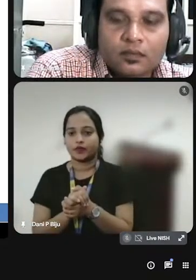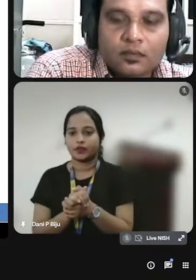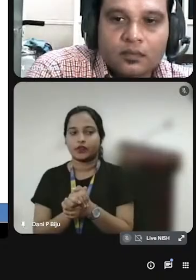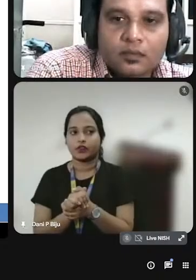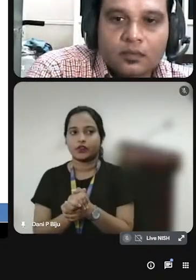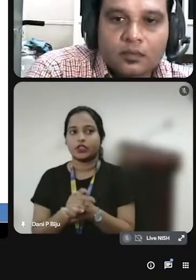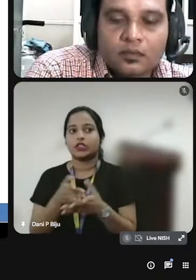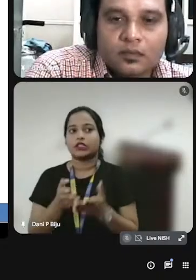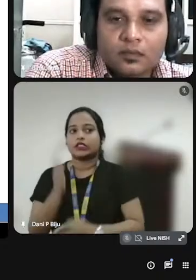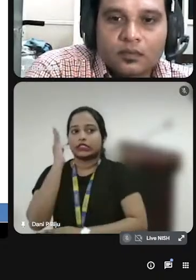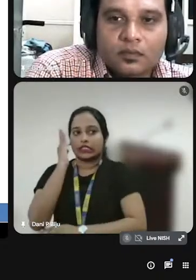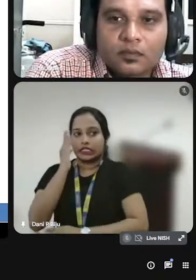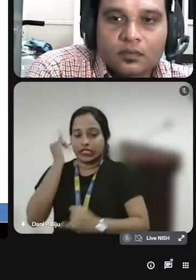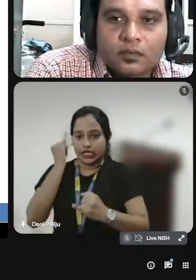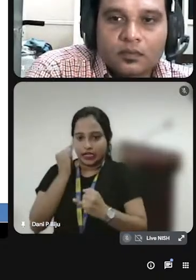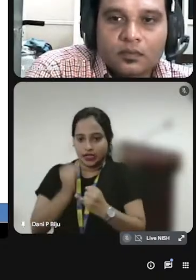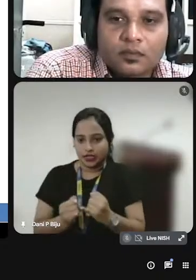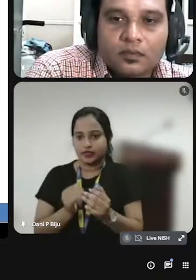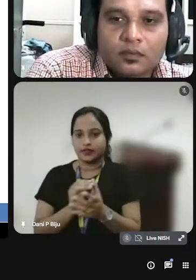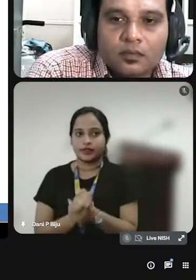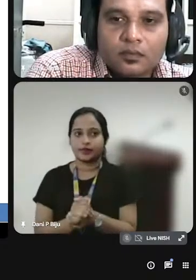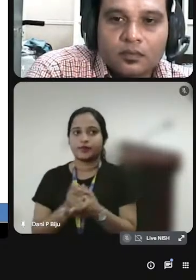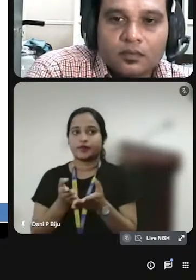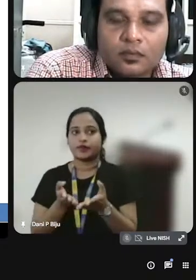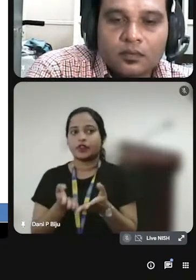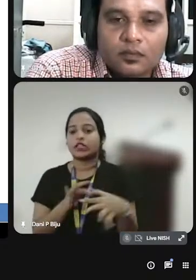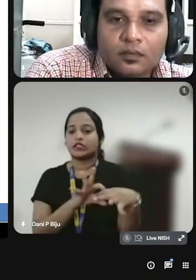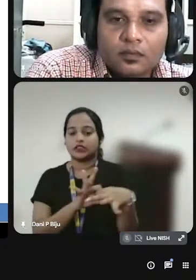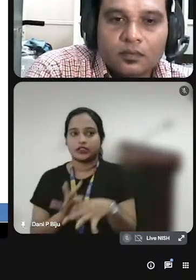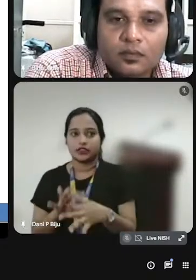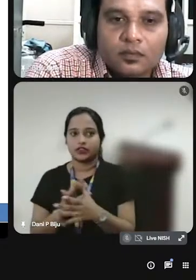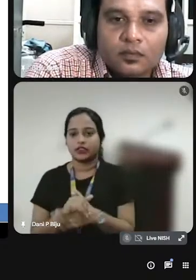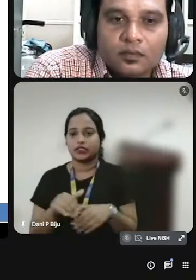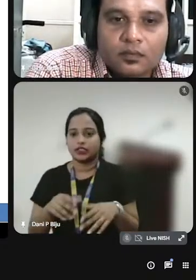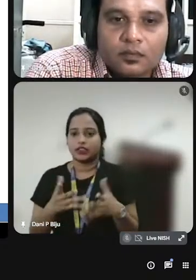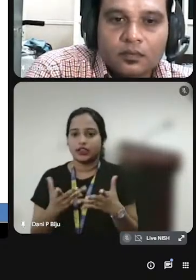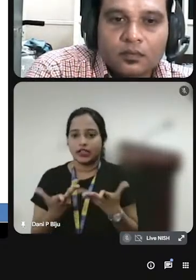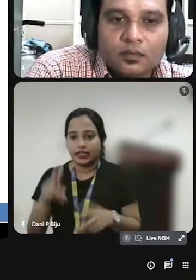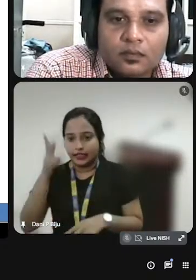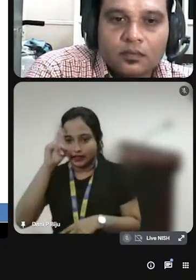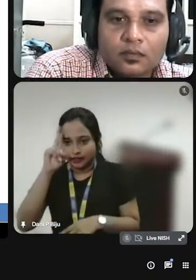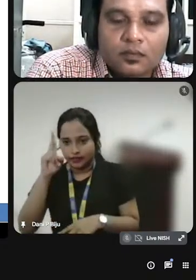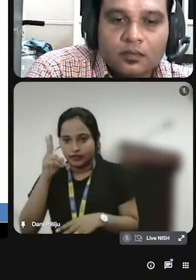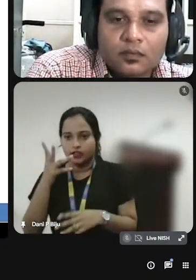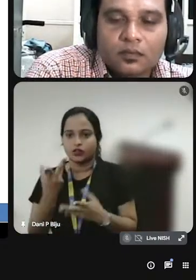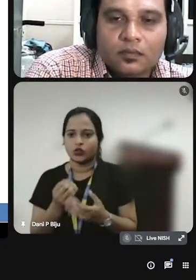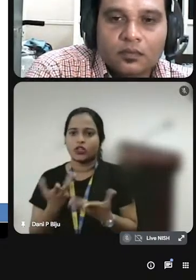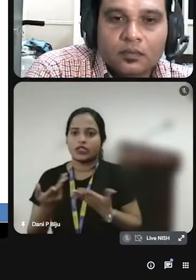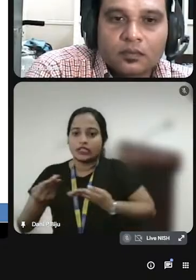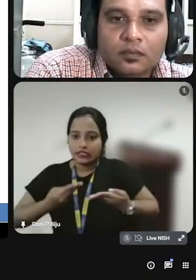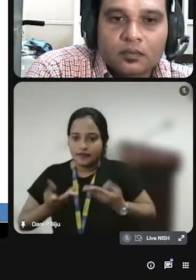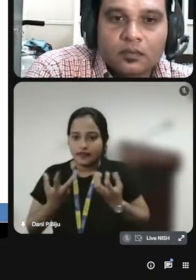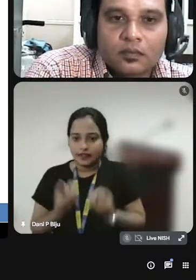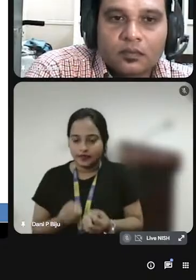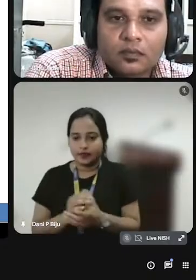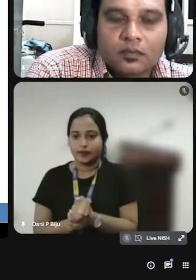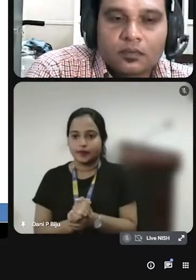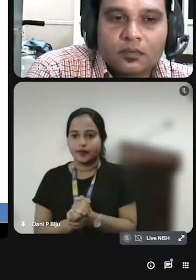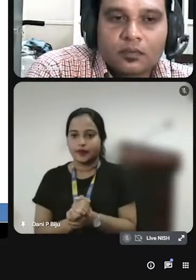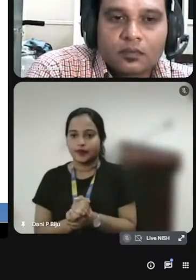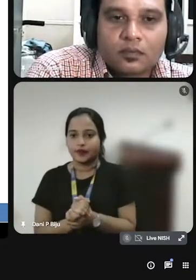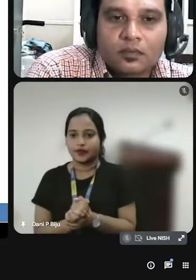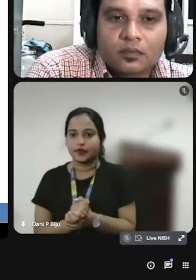നമ്മുടെ സെഷന്റെ അവസാന ഘട്ടത്തിലേക്ക് കിടക്കുകയാണ്. നിങ്ങൾക്ക് ഇതുമായിട്ട് മറ്റെന്തെങ്കിലും സംശയമോ സേവനങ്ങളോ